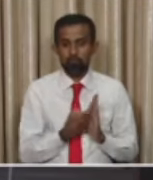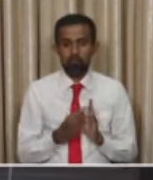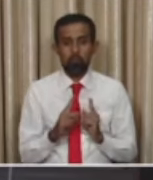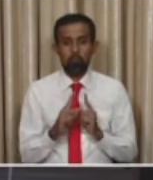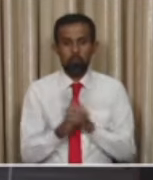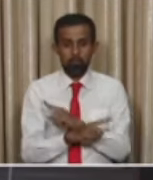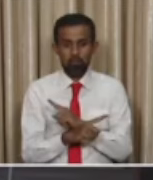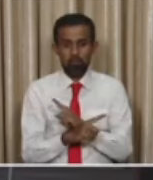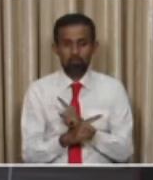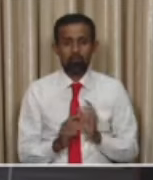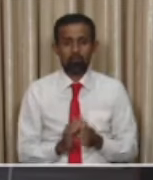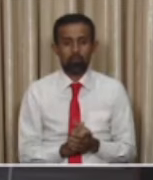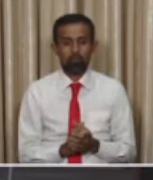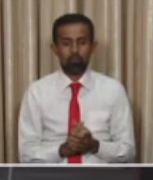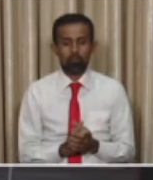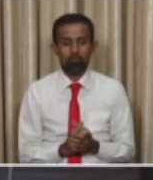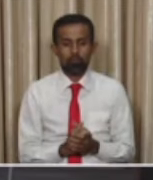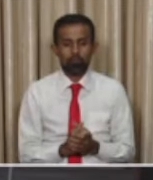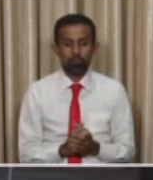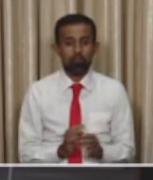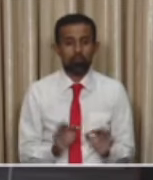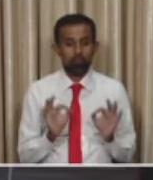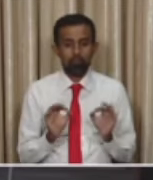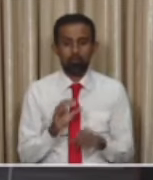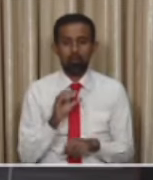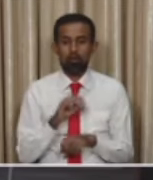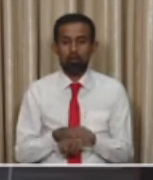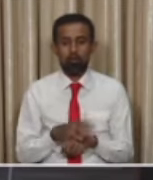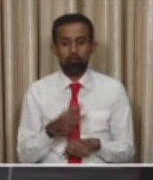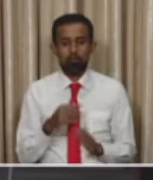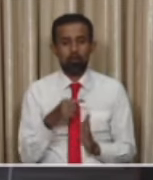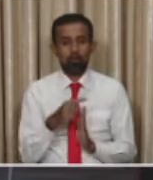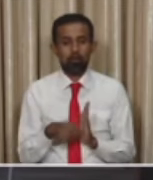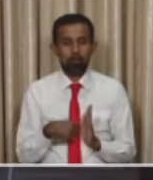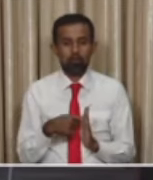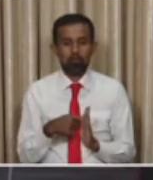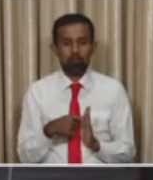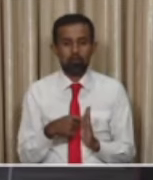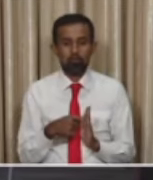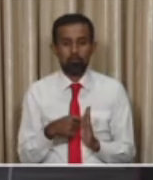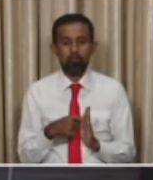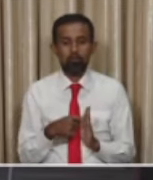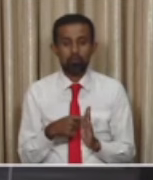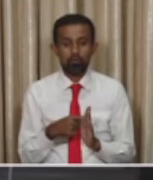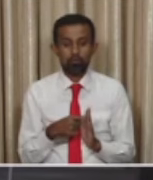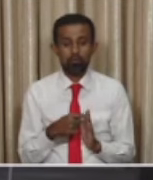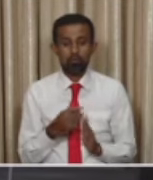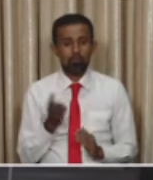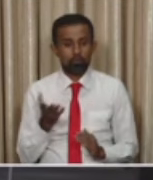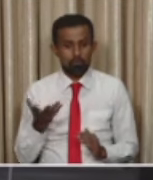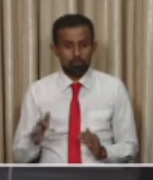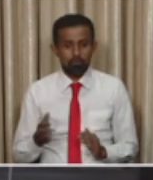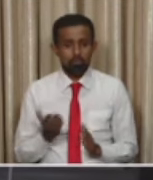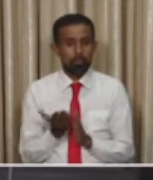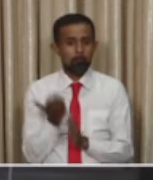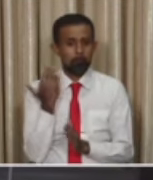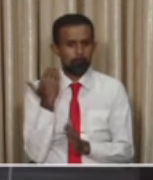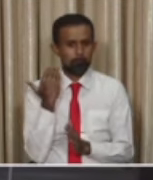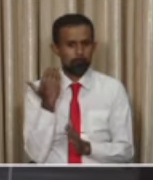මාරු වෙන්නේ කියන කාරණාව මම හිතන්නේ ඒක අපි හොඳටම හඳුනාගත්තා. ඒ වගේම රටේ අභාග්‍ය සම්පන්න කාලෙකුත් තිබ්බා. පහුගිය